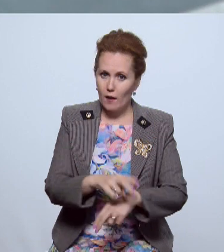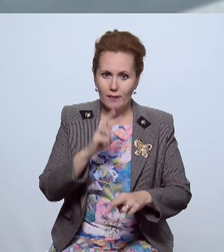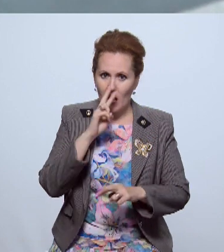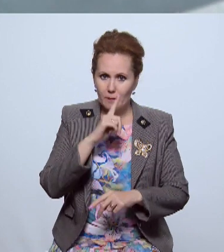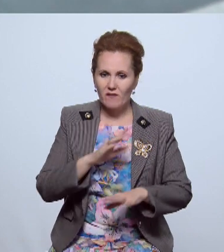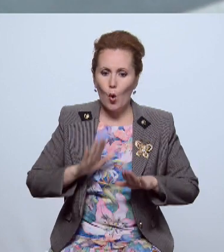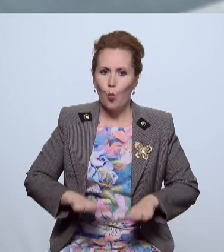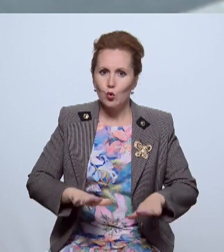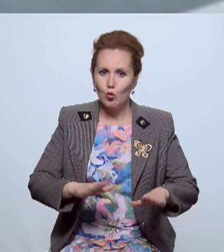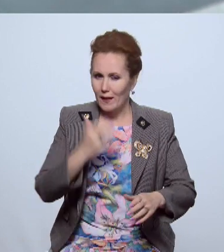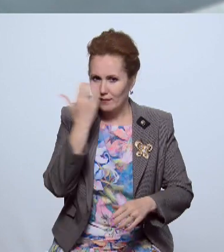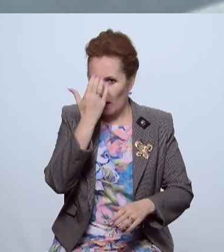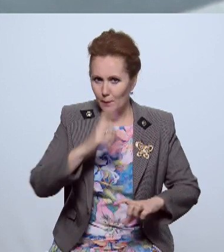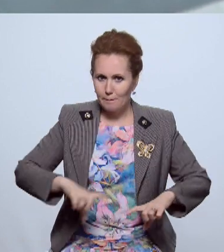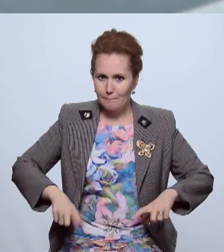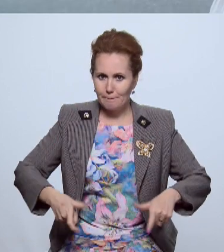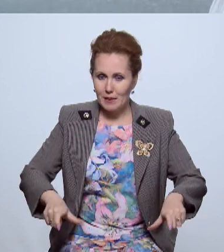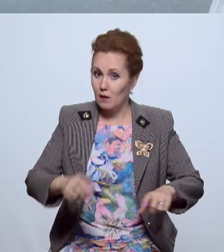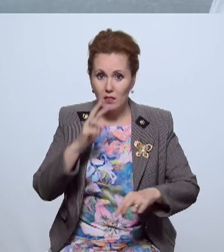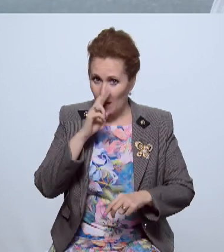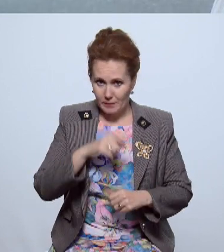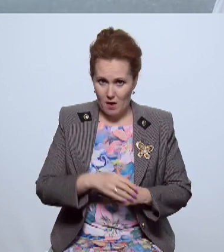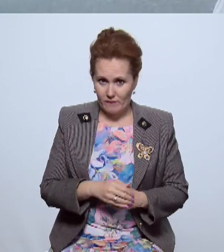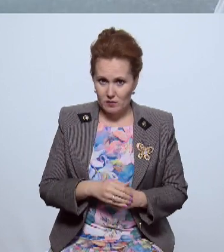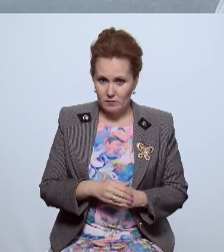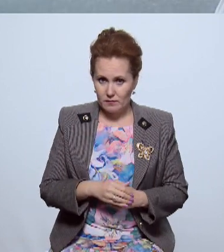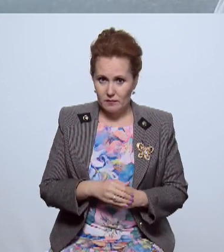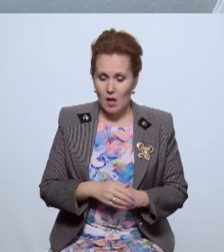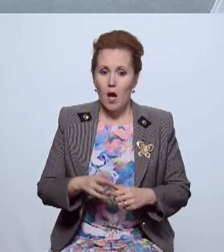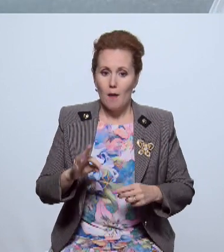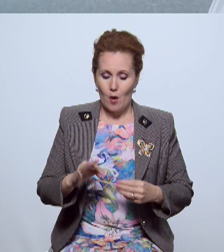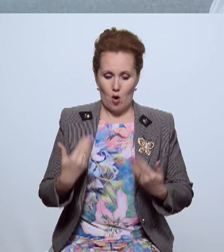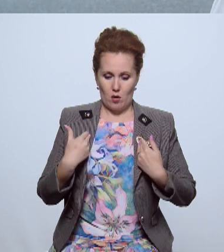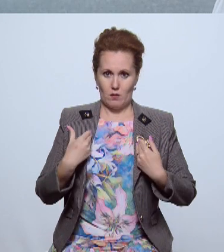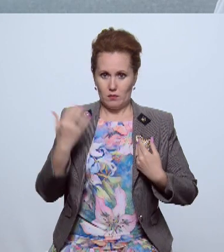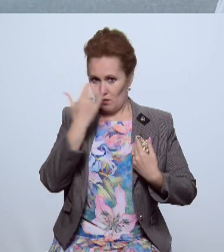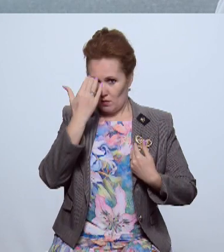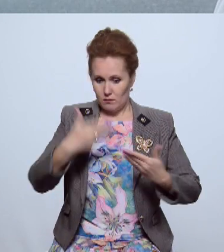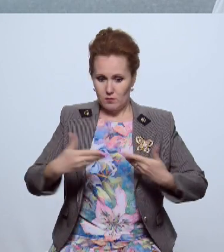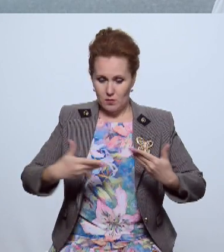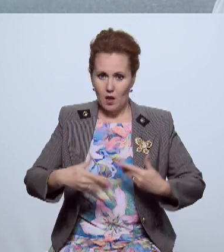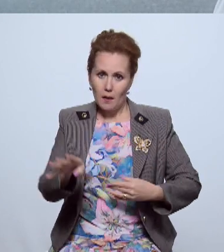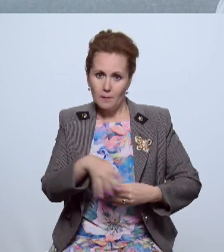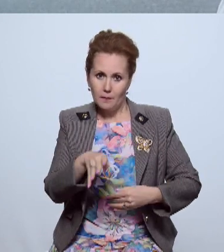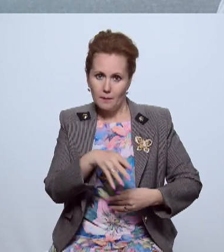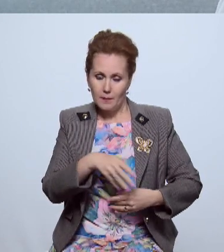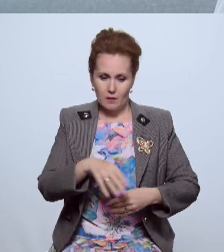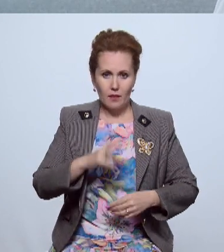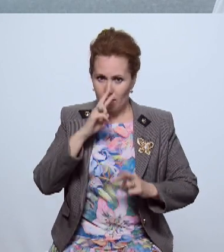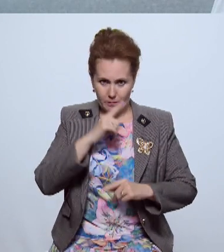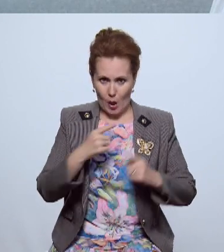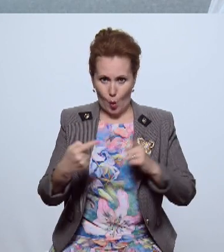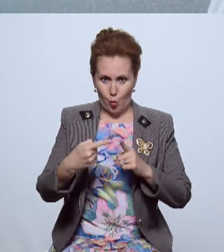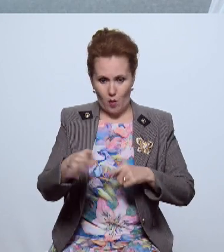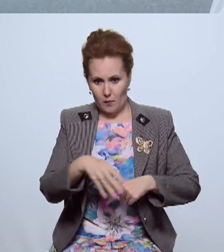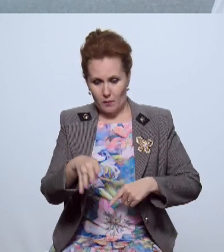неправильно уложена тактильная плитка. Тактильная плитка по отношению к пешеходному переходу развернута под углом.